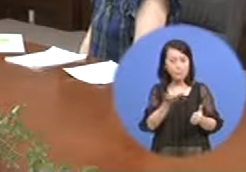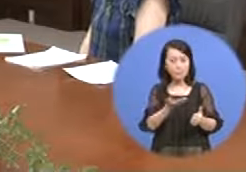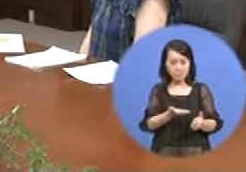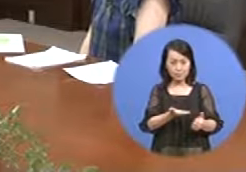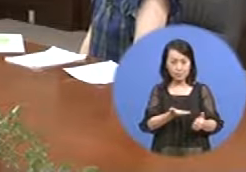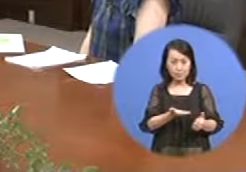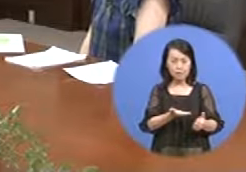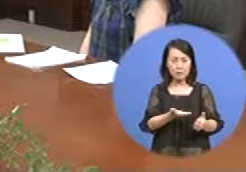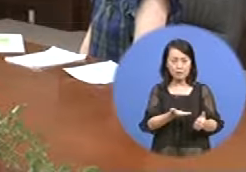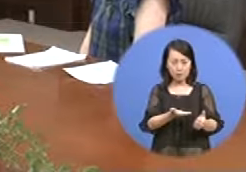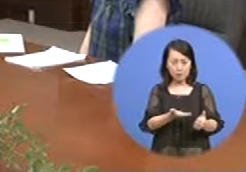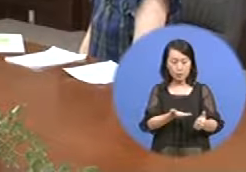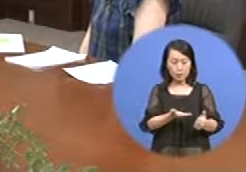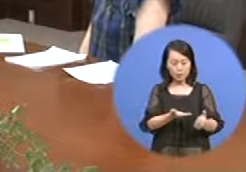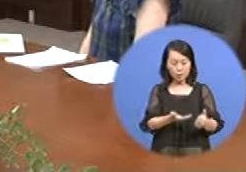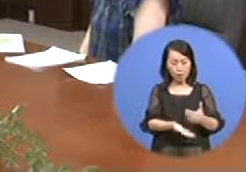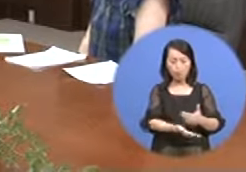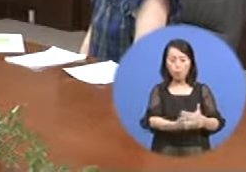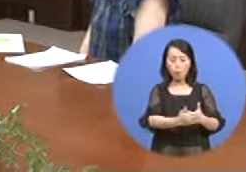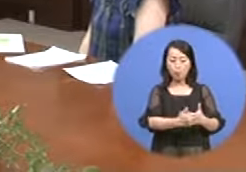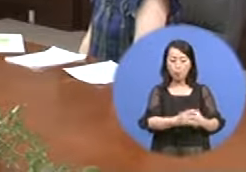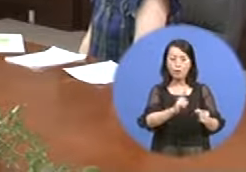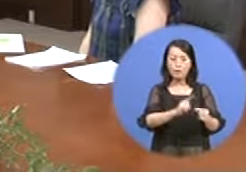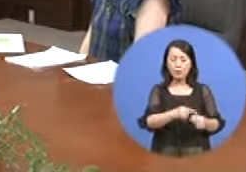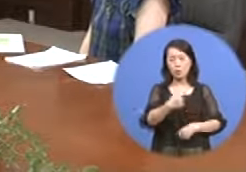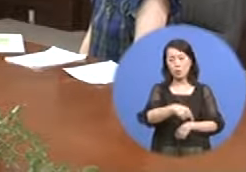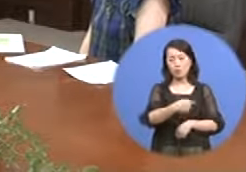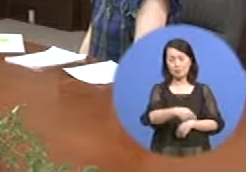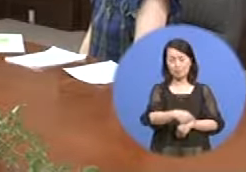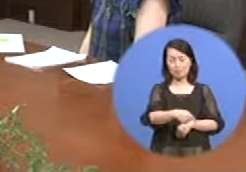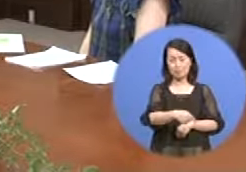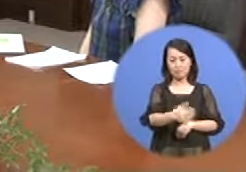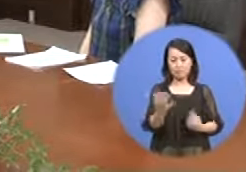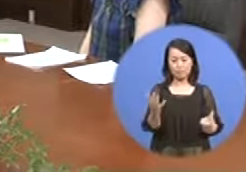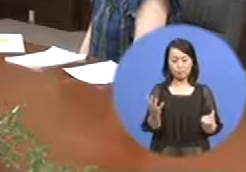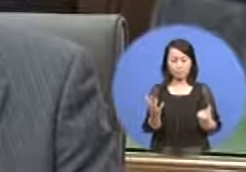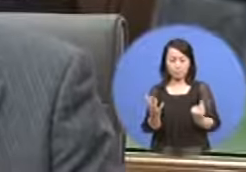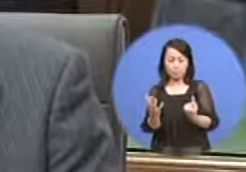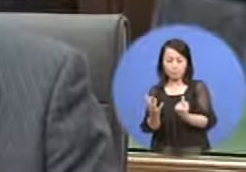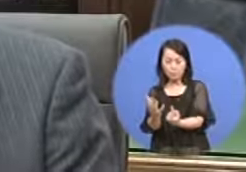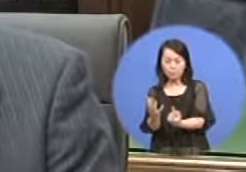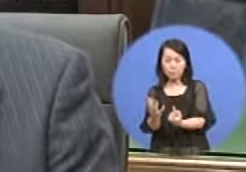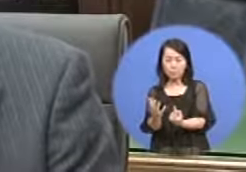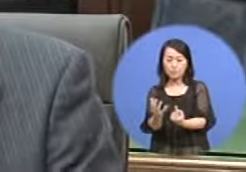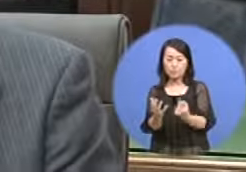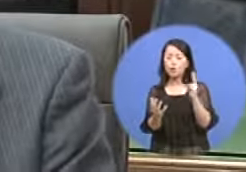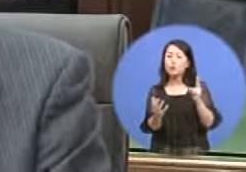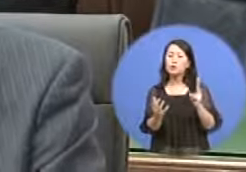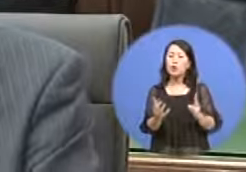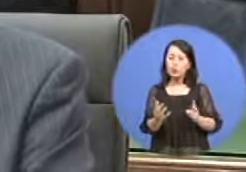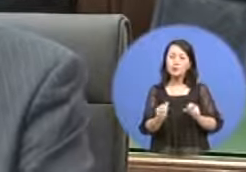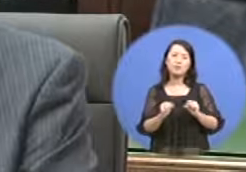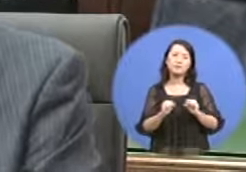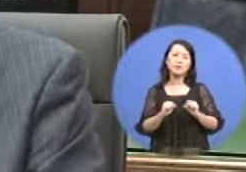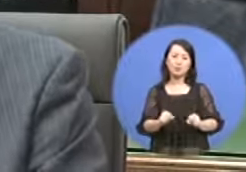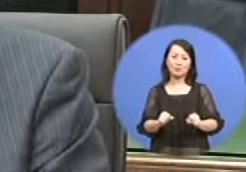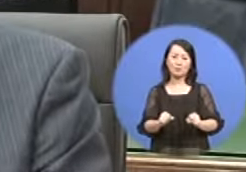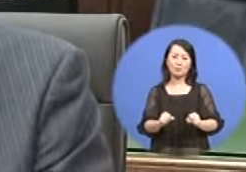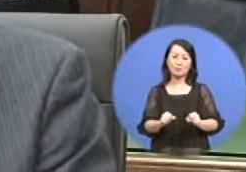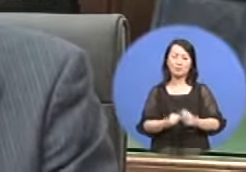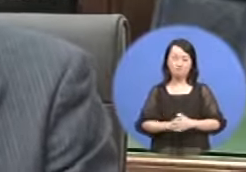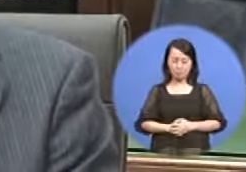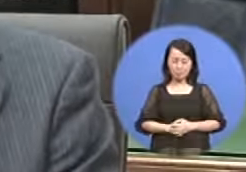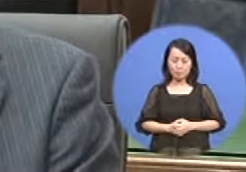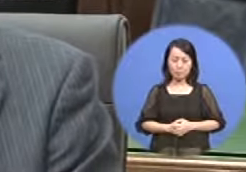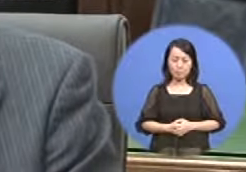このわからないところを教えてあげる。 はいはい、 それでついていけるようにできるだけこう引き戻してあげる。これ実はね、